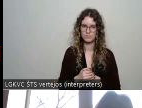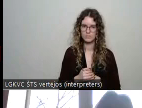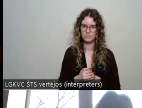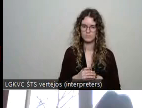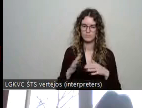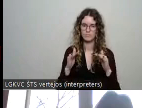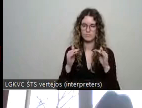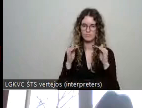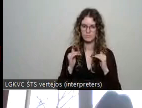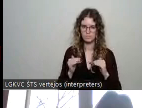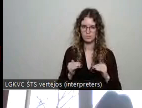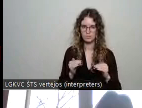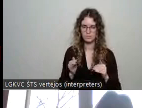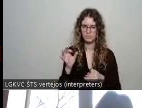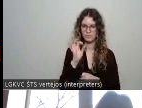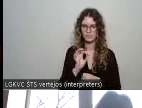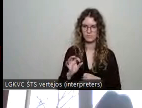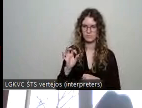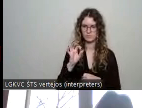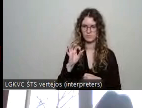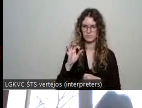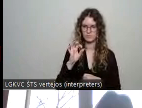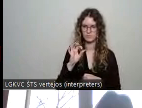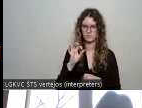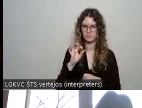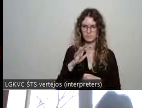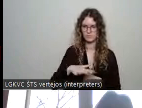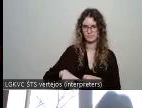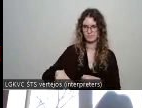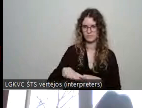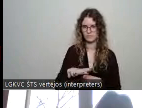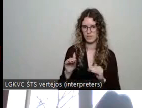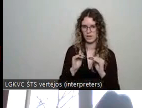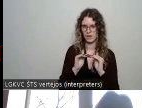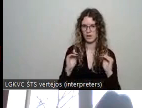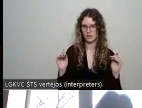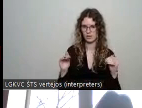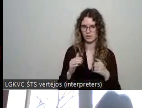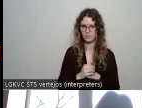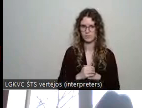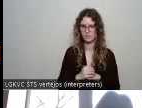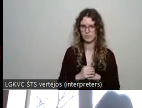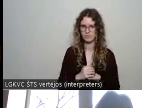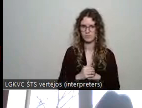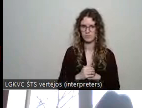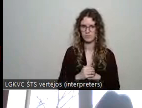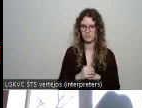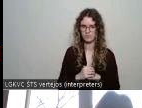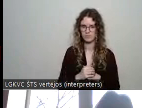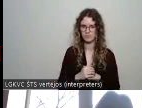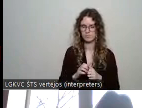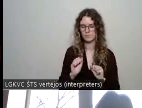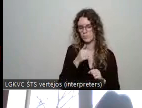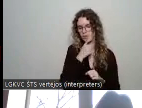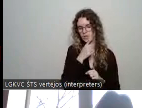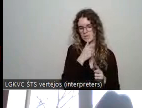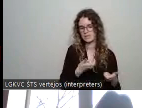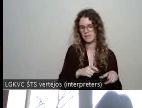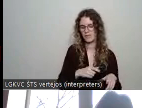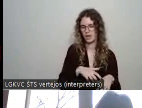taip pat apie vietinio lygmens tuos dalyvių, veikėjų vaidmenį. Tai gali būti savivaldybių